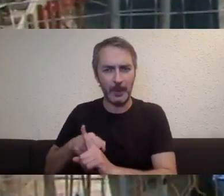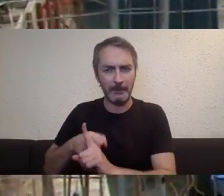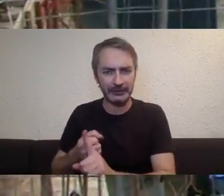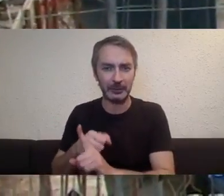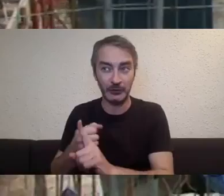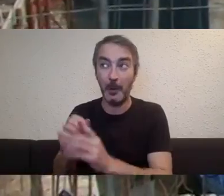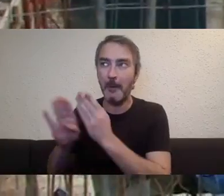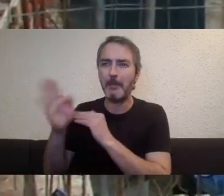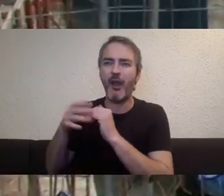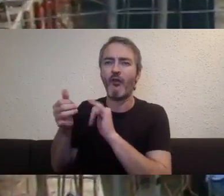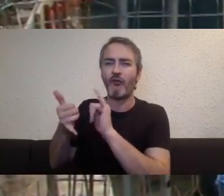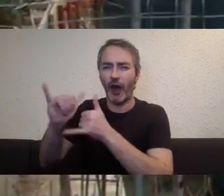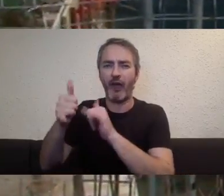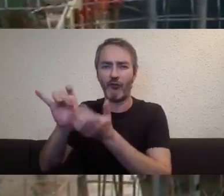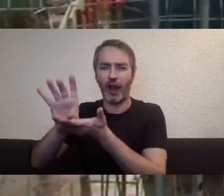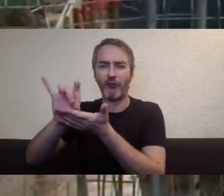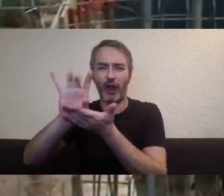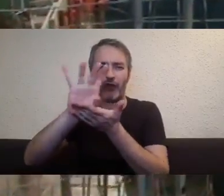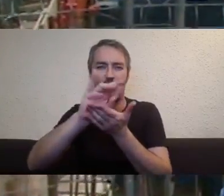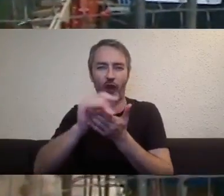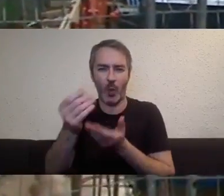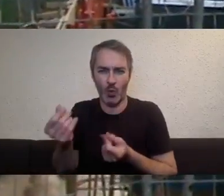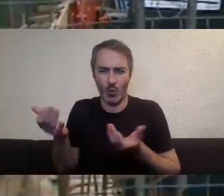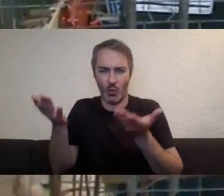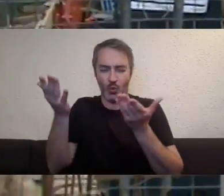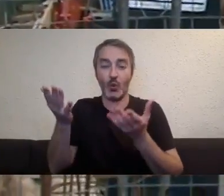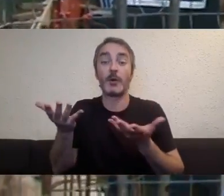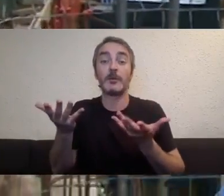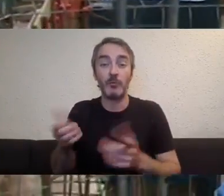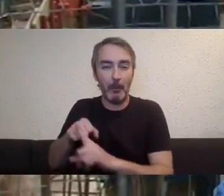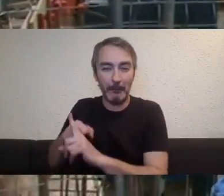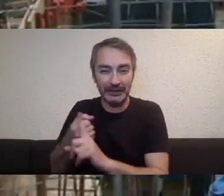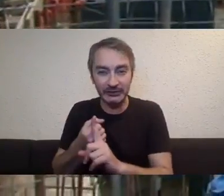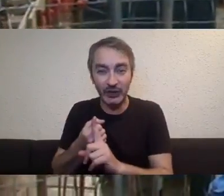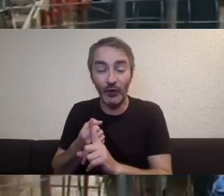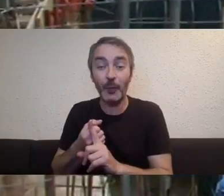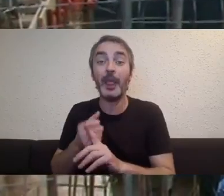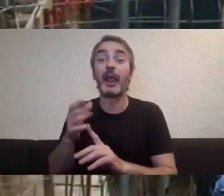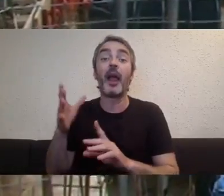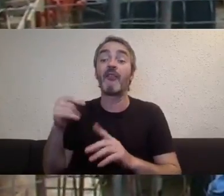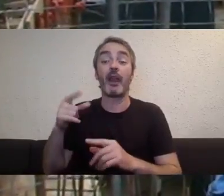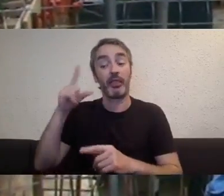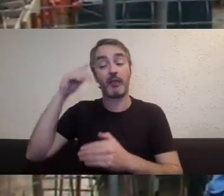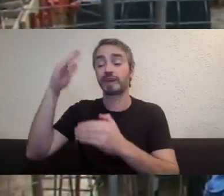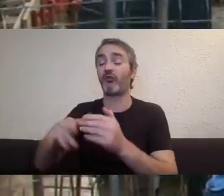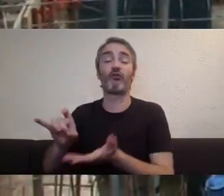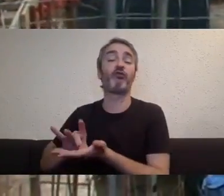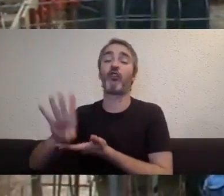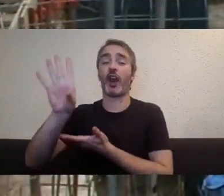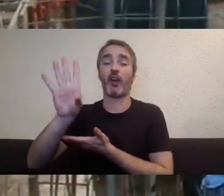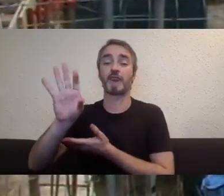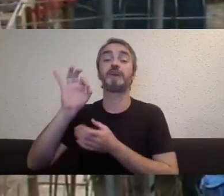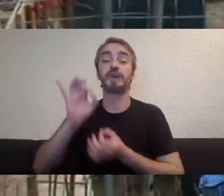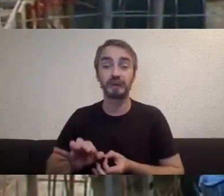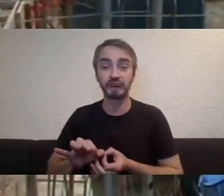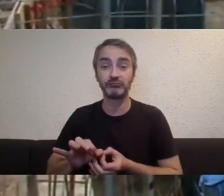pressió, sobretot els veïns, perquè marxessin. Llavors hi havia una data límit per marxar, perquè tots ells marxessin. Llavors